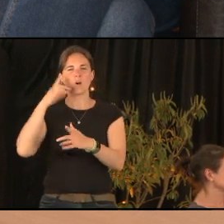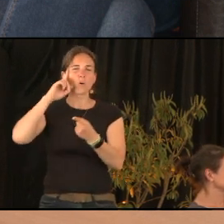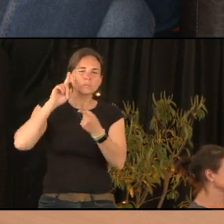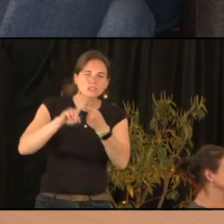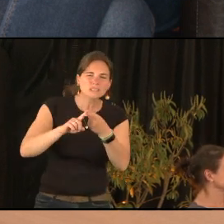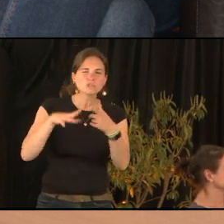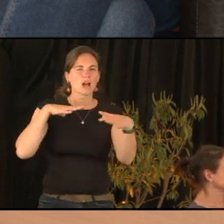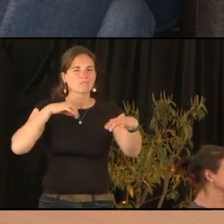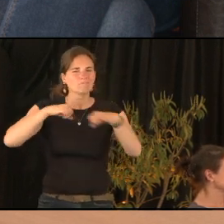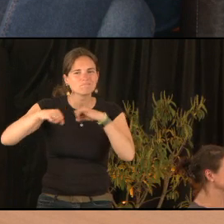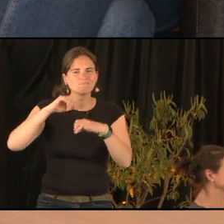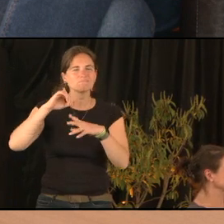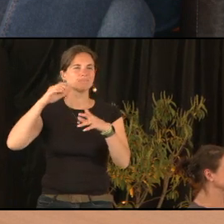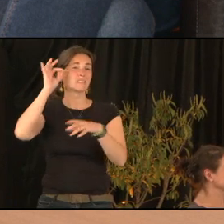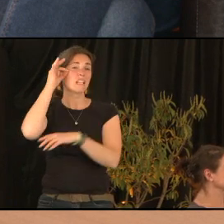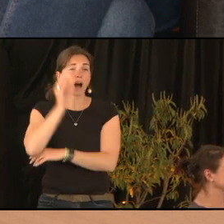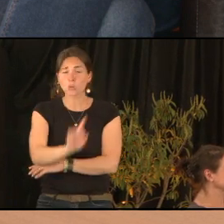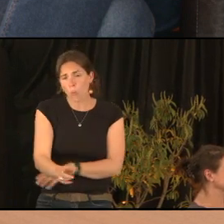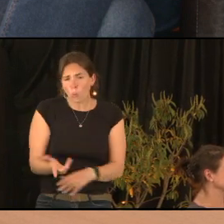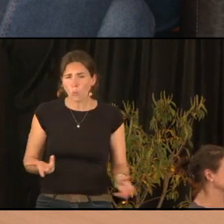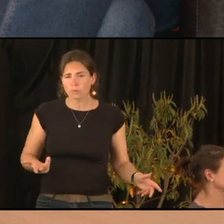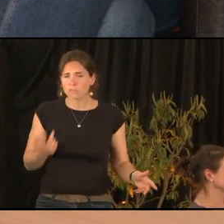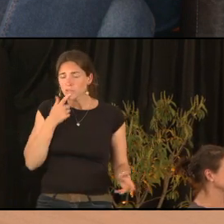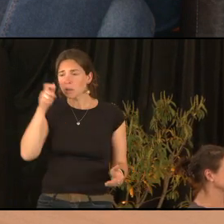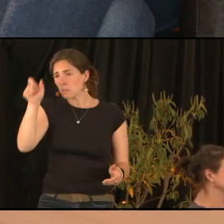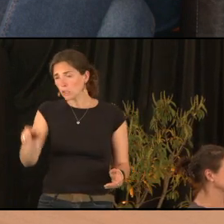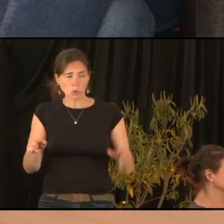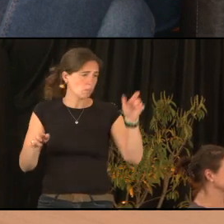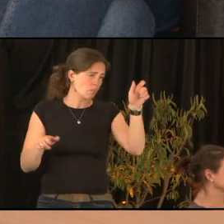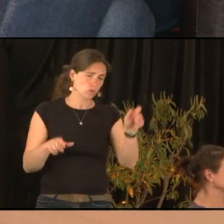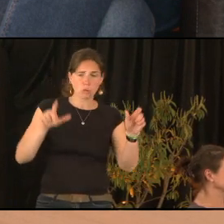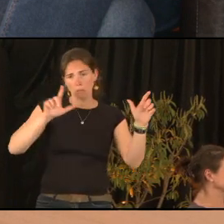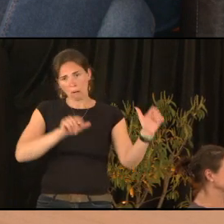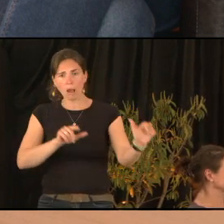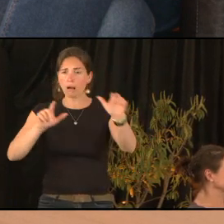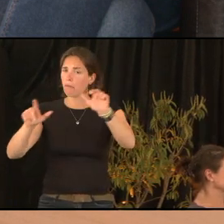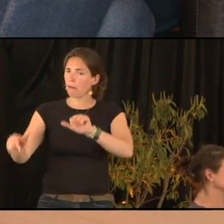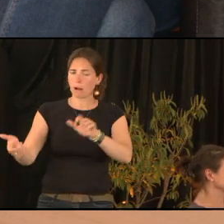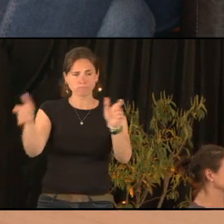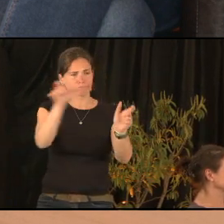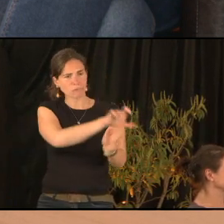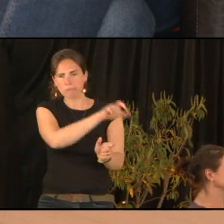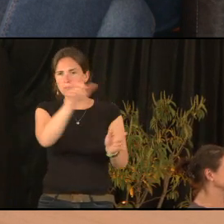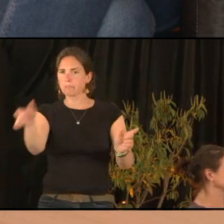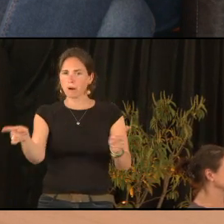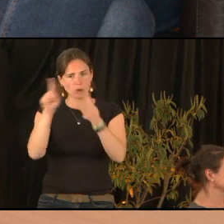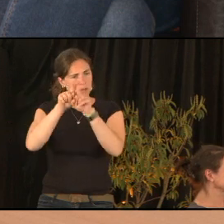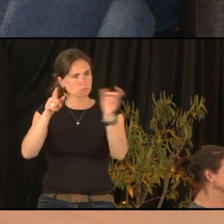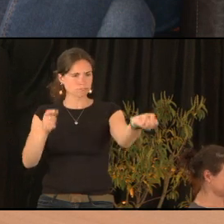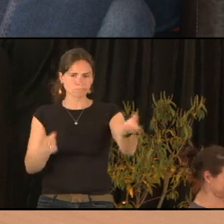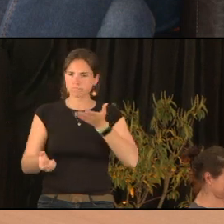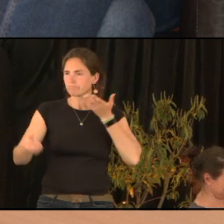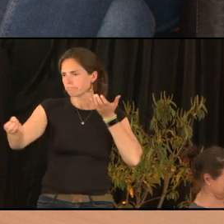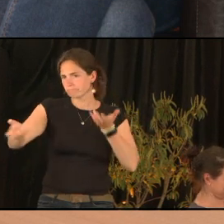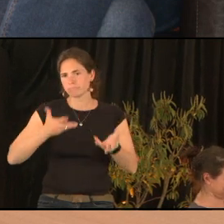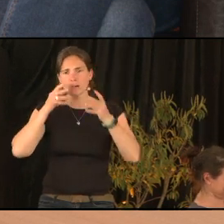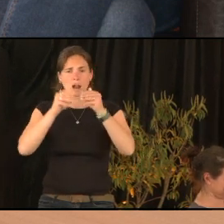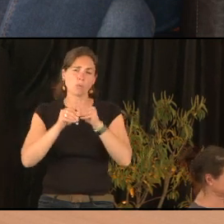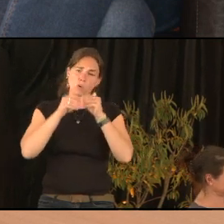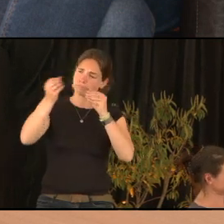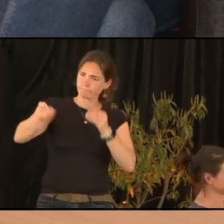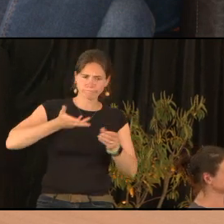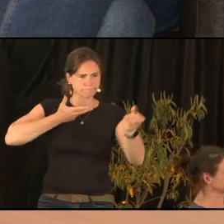tous les protocoles que ça implique en termes d'aller faire une recherche sur un terrain, d'aller explorer un endroit, de